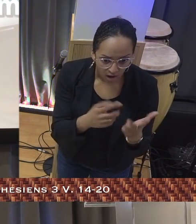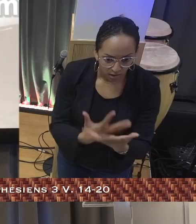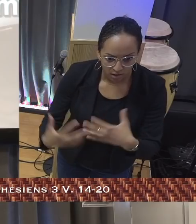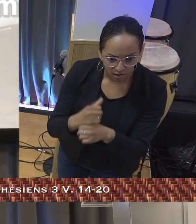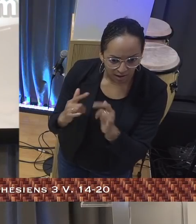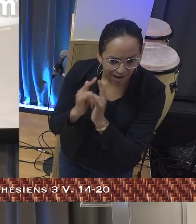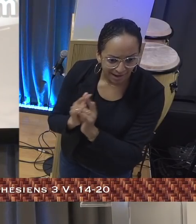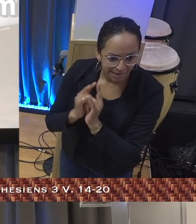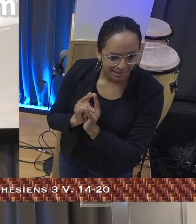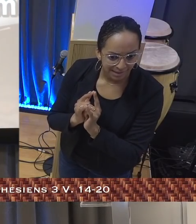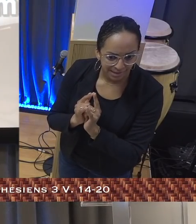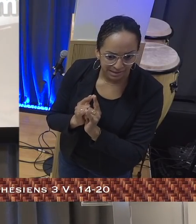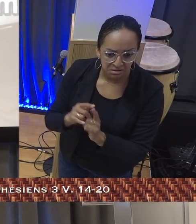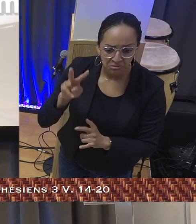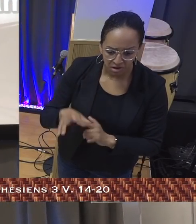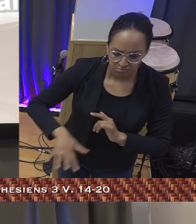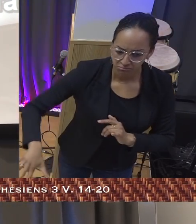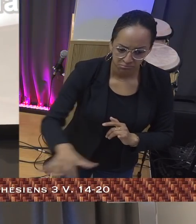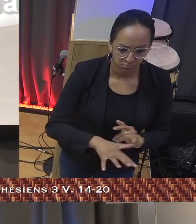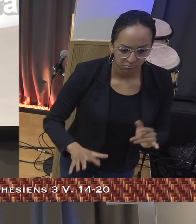une atmosphère avec un athéisme d'État,